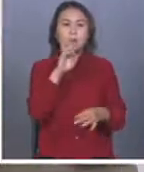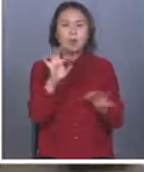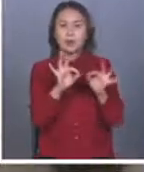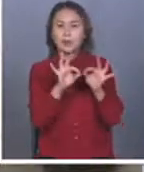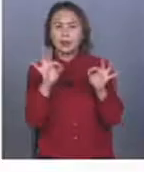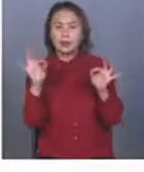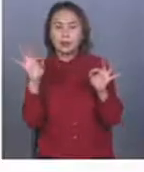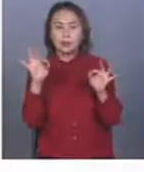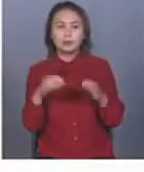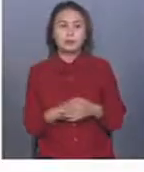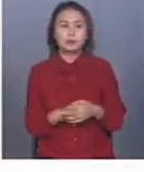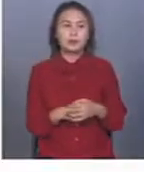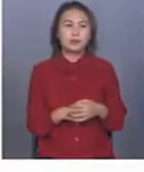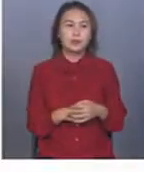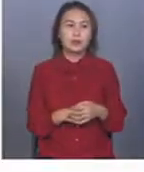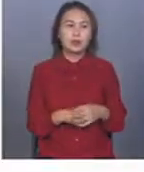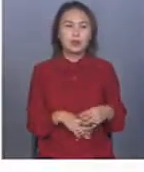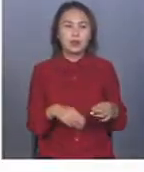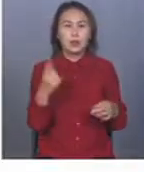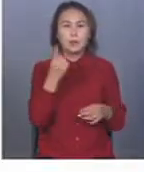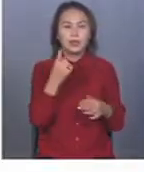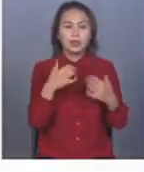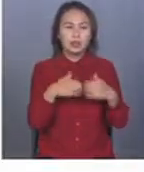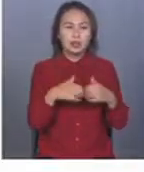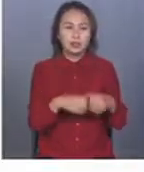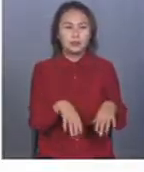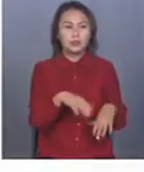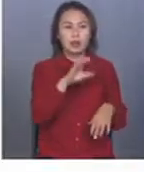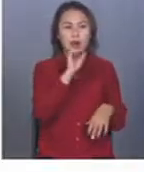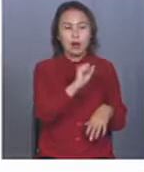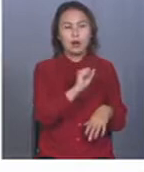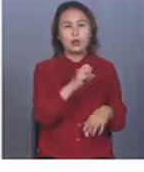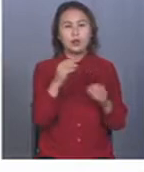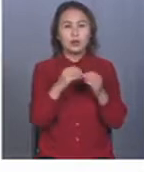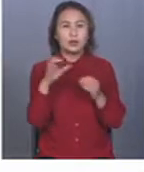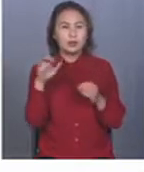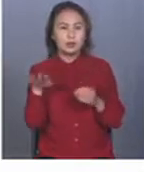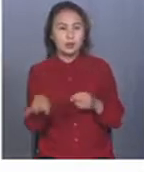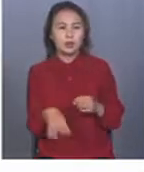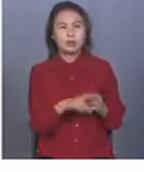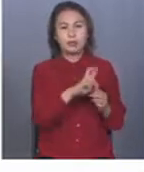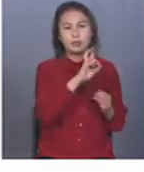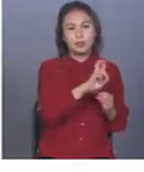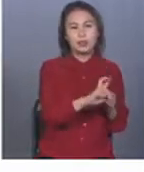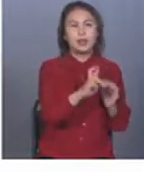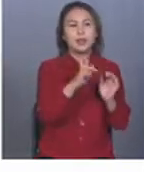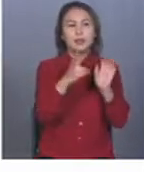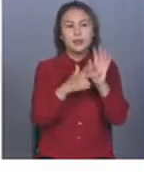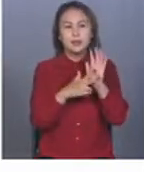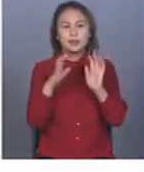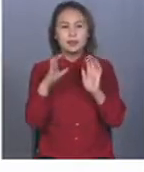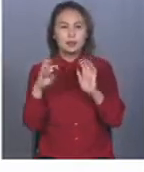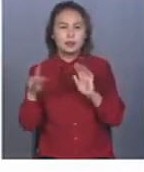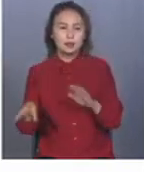болады. Бірінші есеп. Ұзындығы 10 см-ге тең, ені 8 см-ге тең болатын